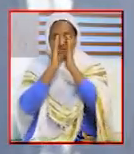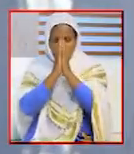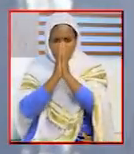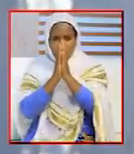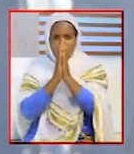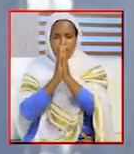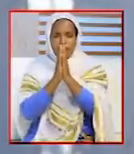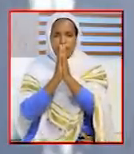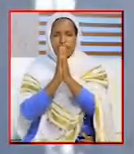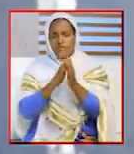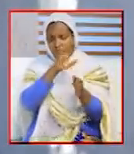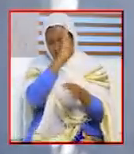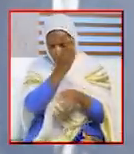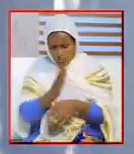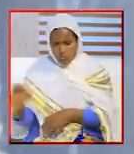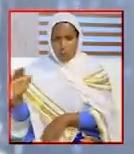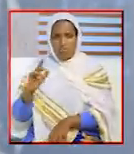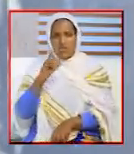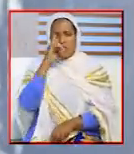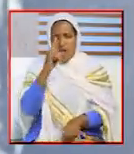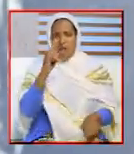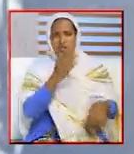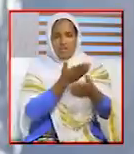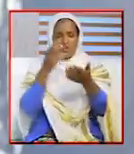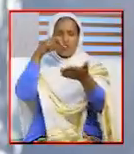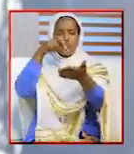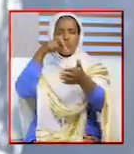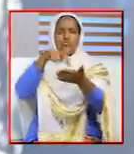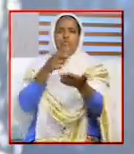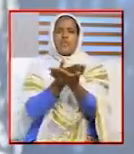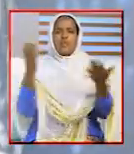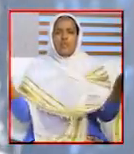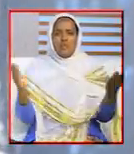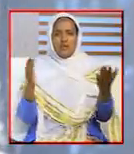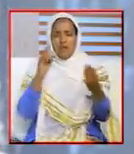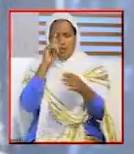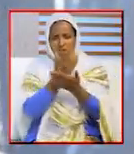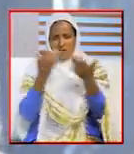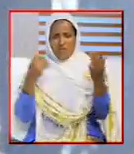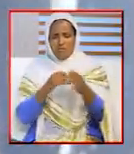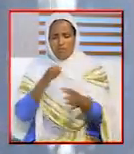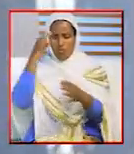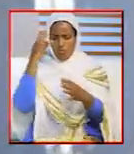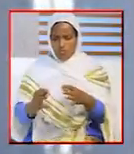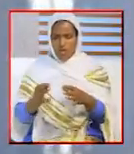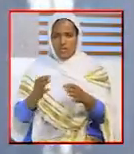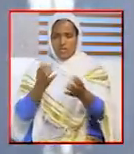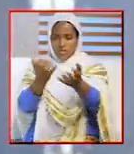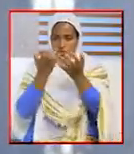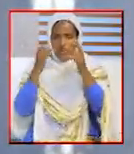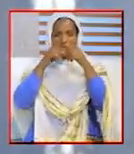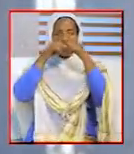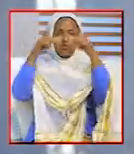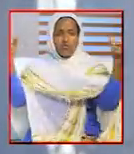ጸሎት በጭራሽ በጭራሽ የአንድን ነገር ቁም ነገረኛ ሲሪየስነስ ወይም አንድ ነገር በቁርጥ እንደምንፈልገው